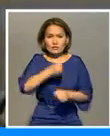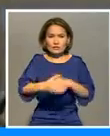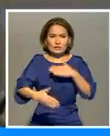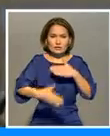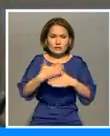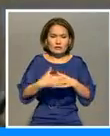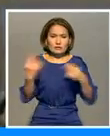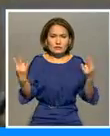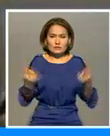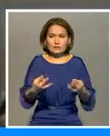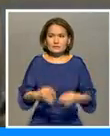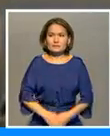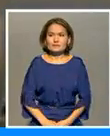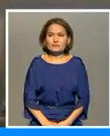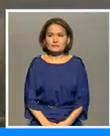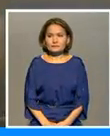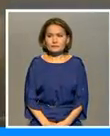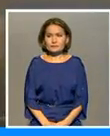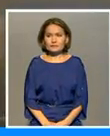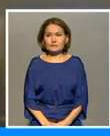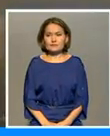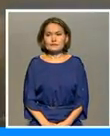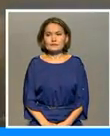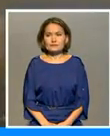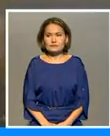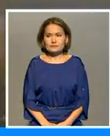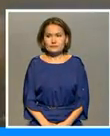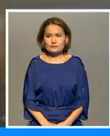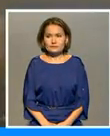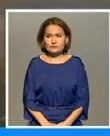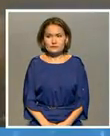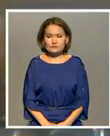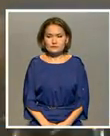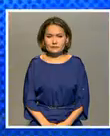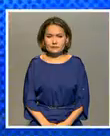олар уверен тастап кеткеніне қарағанда мен ойлаймын, арыларында бір-екі милиция бар деп ойлаймын.